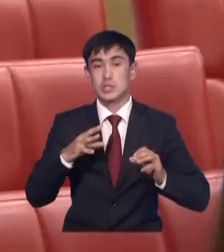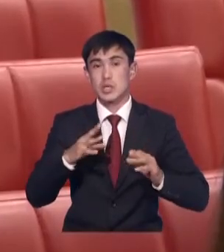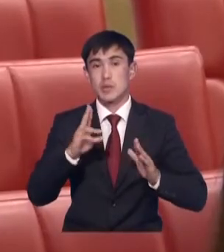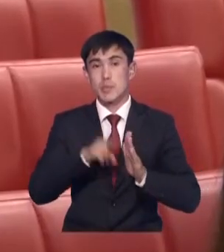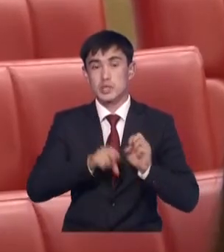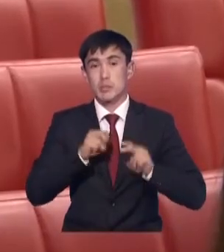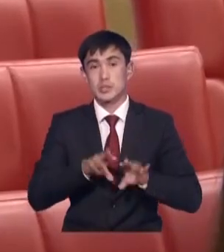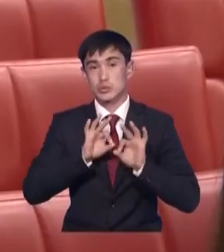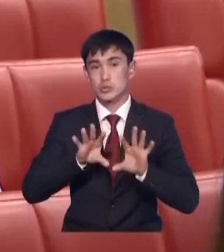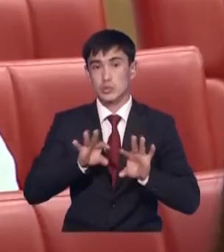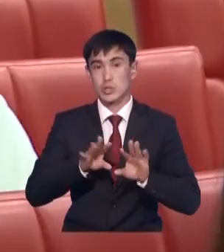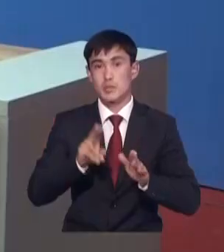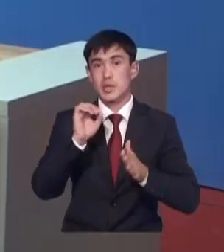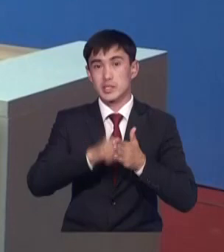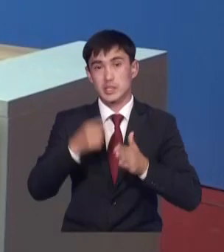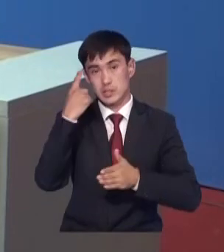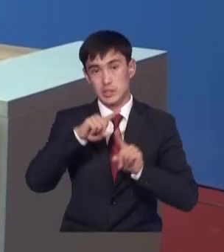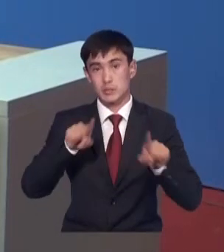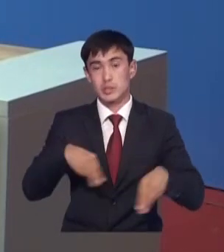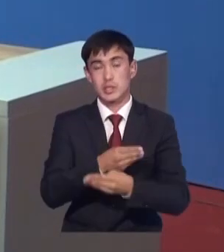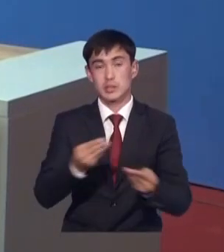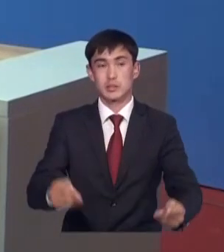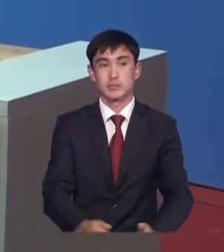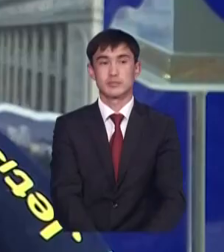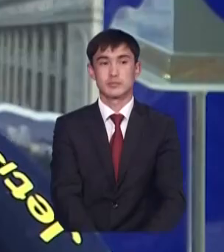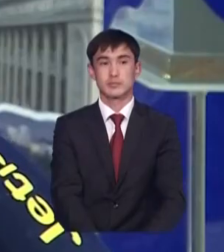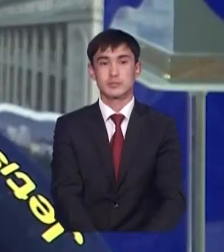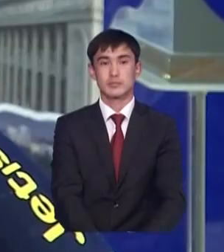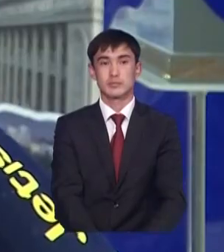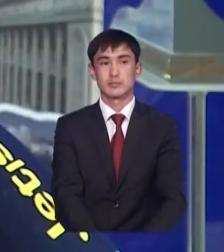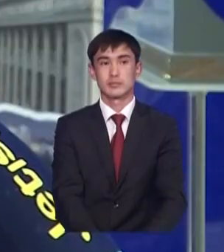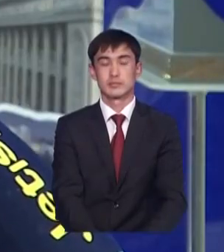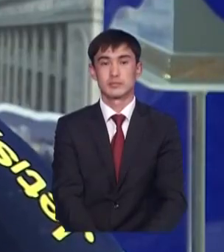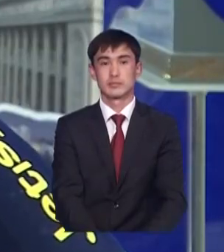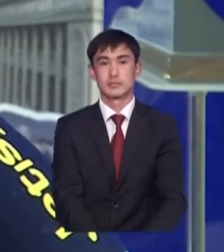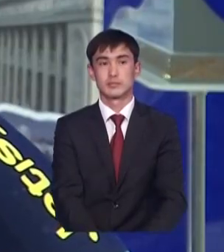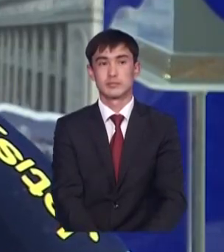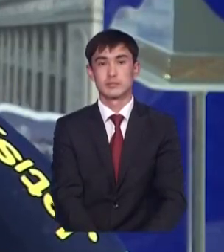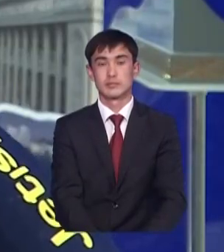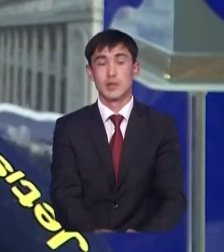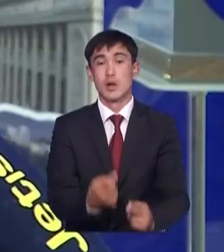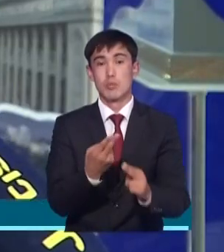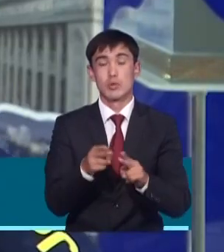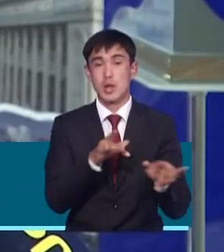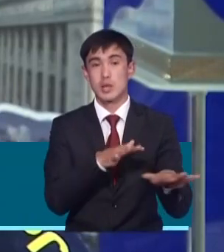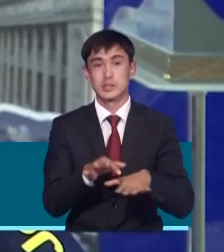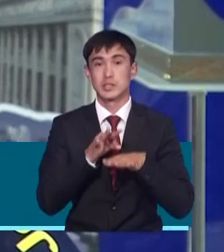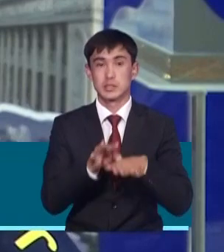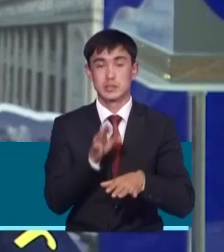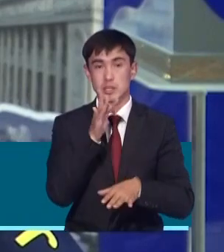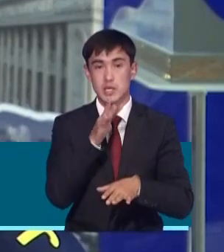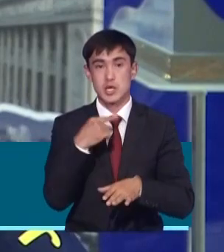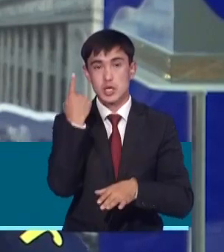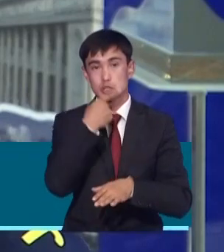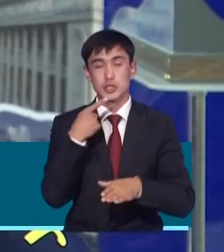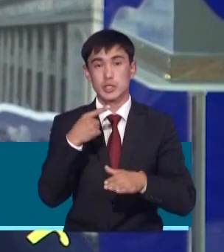ережелері түсіндіріліп, ескертпе жаднамалар таратылады. Айлық кезінде, яғни жеке